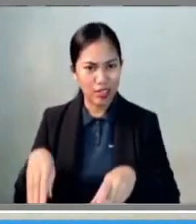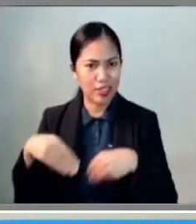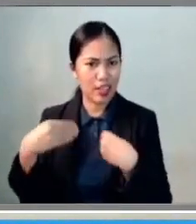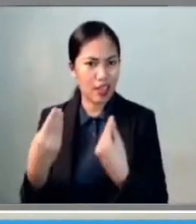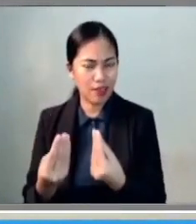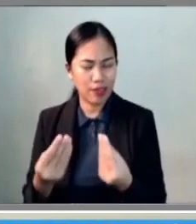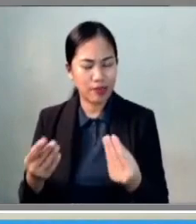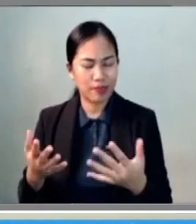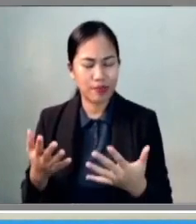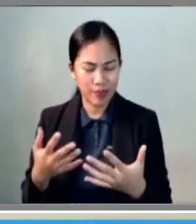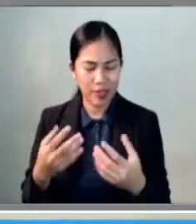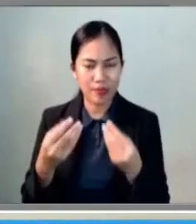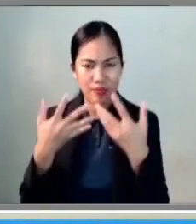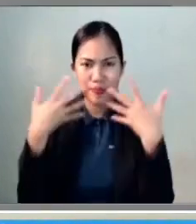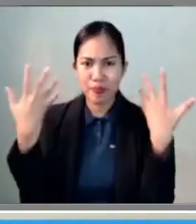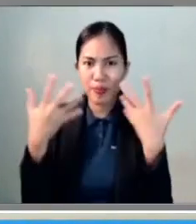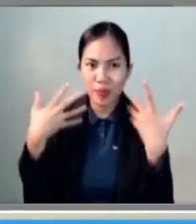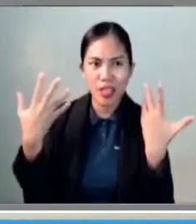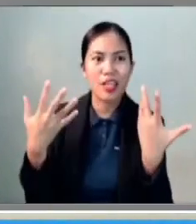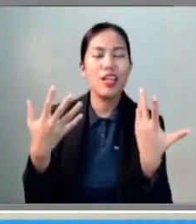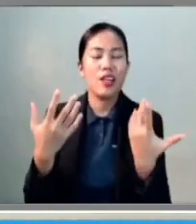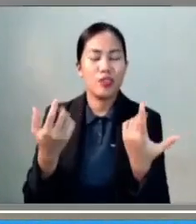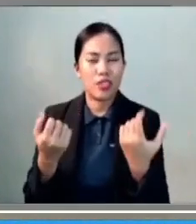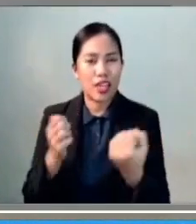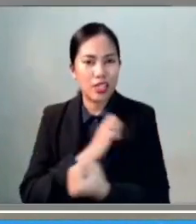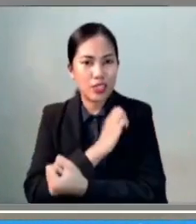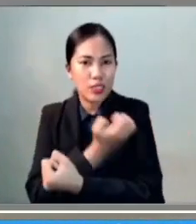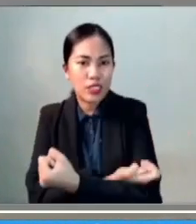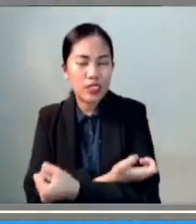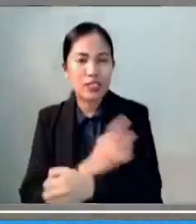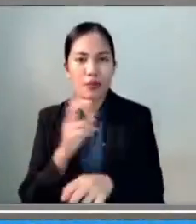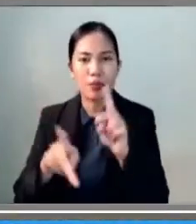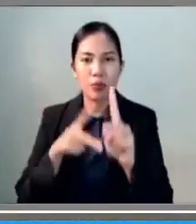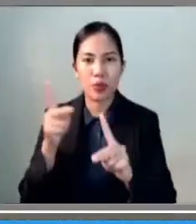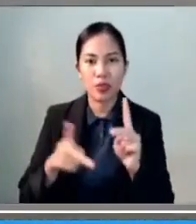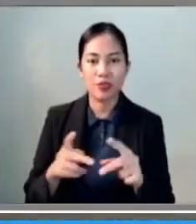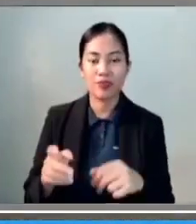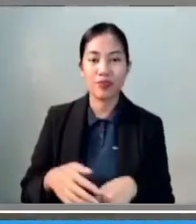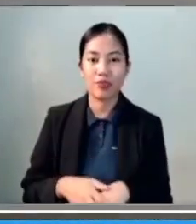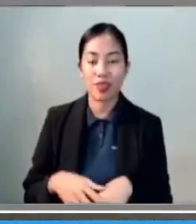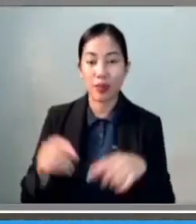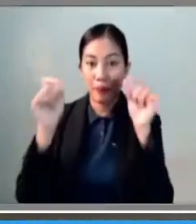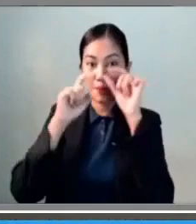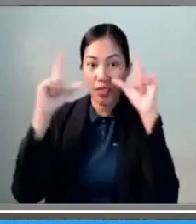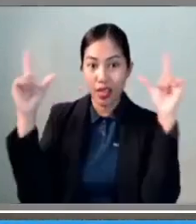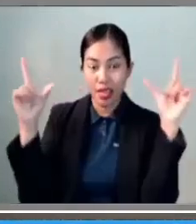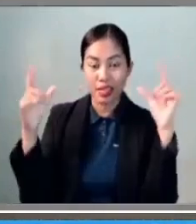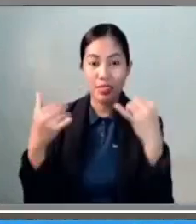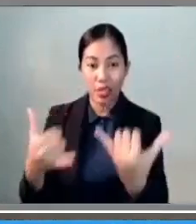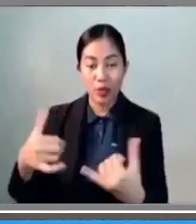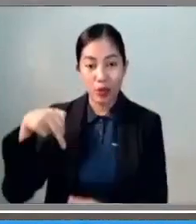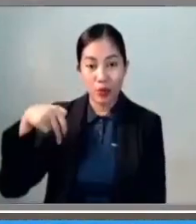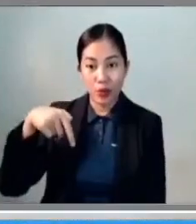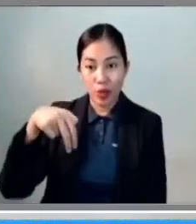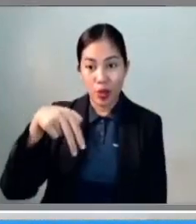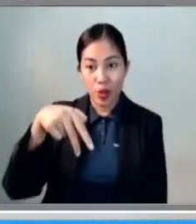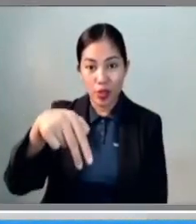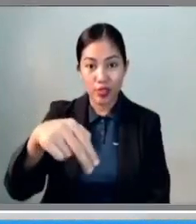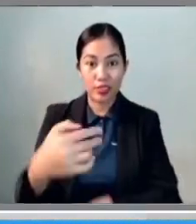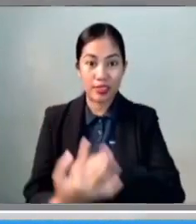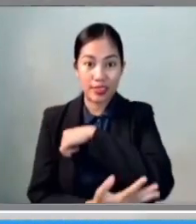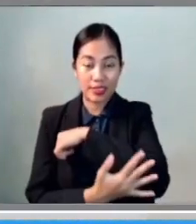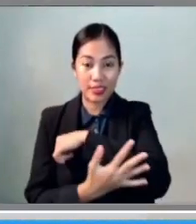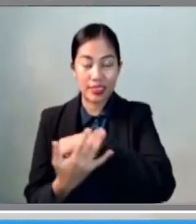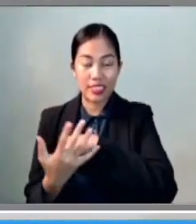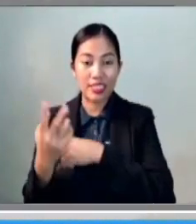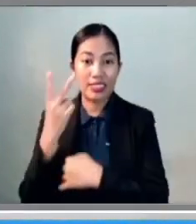summit, gising na siya most of the time. Then that's the time din na nung nasa grassland na kami, pa-sunrise na din, nakikita na niya